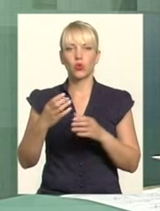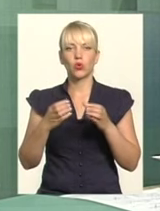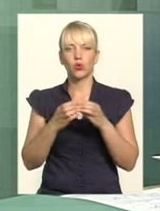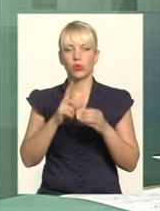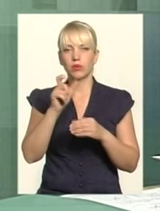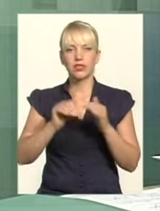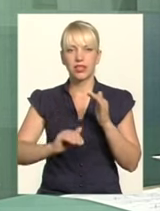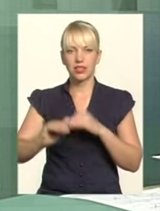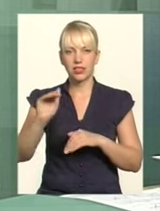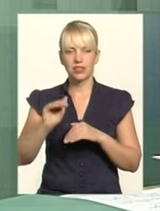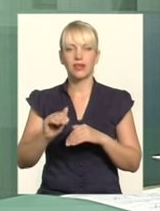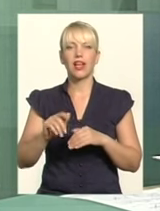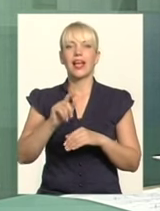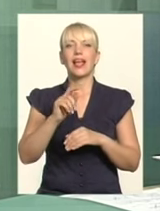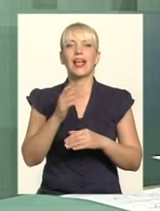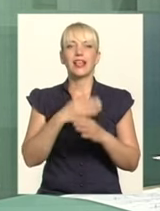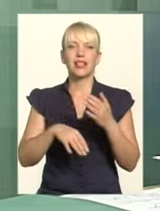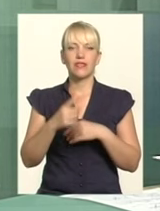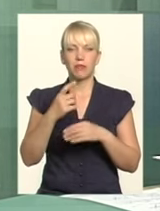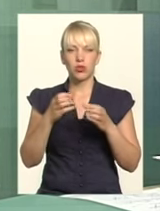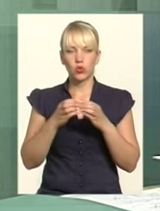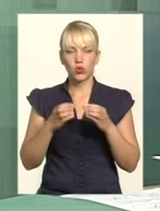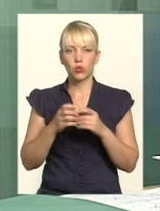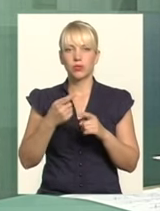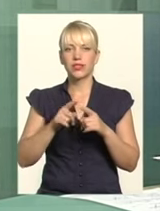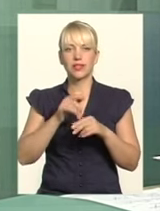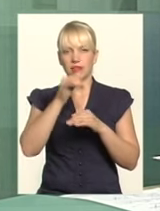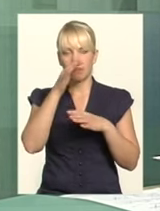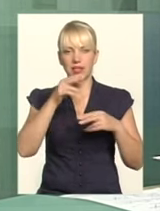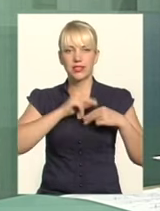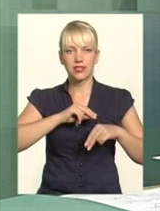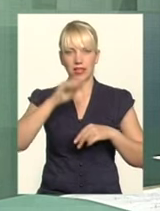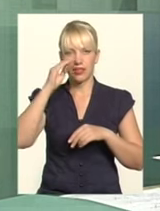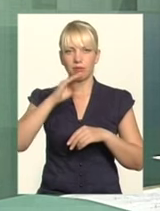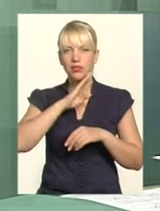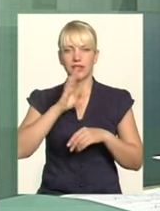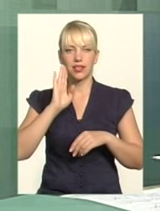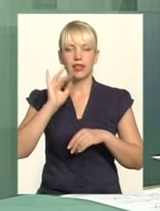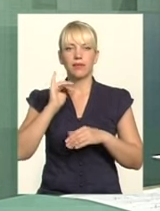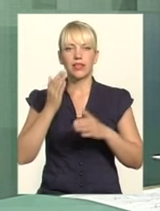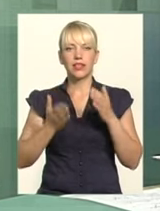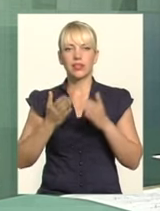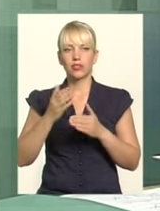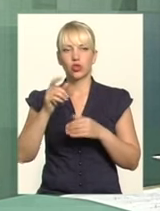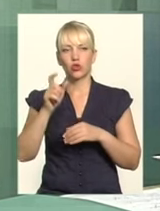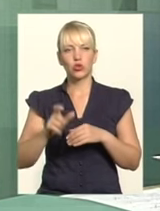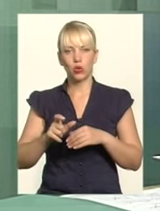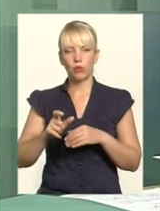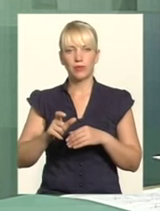групи, будь-яких причин, це непрацездатні батьки, і це, значить, якщо особа вона